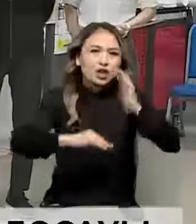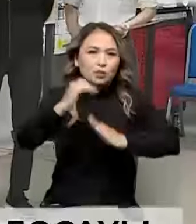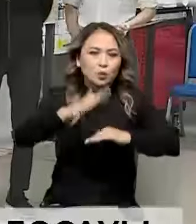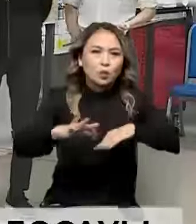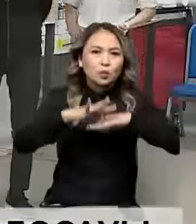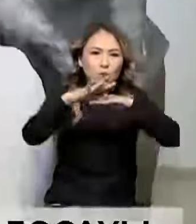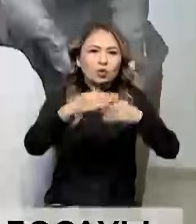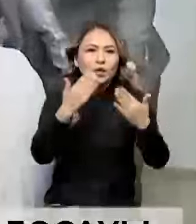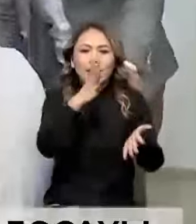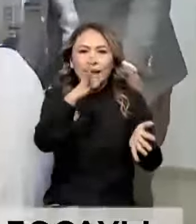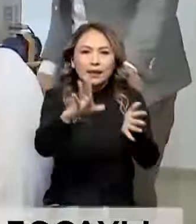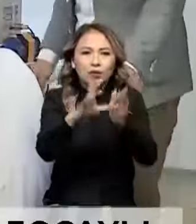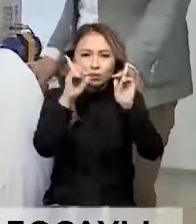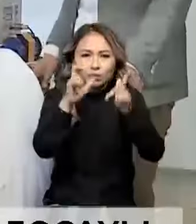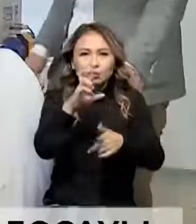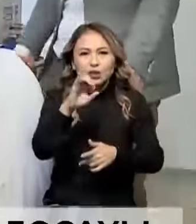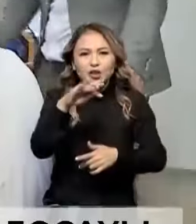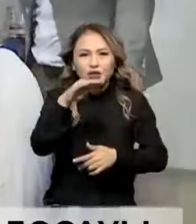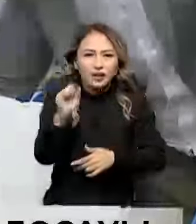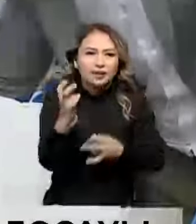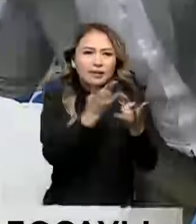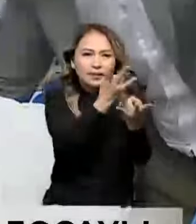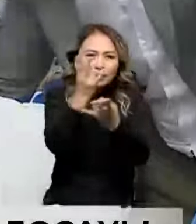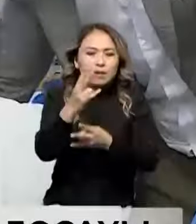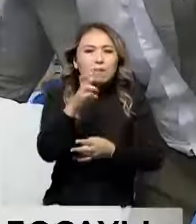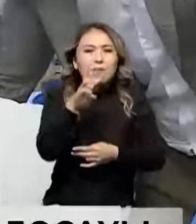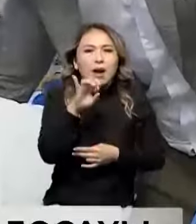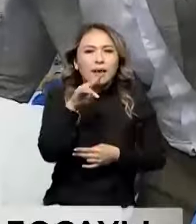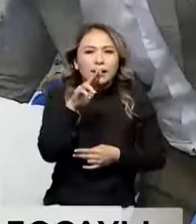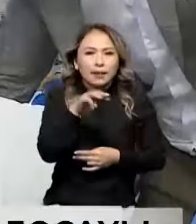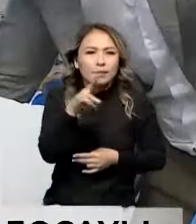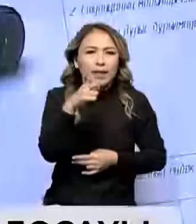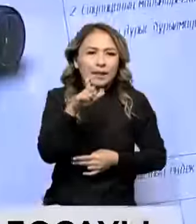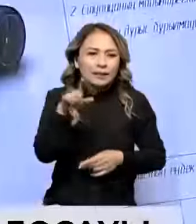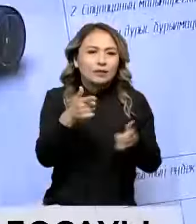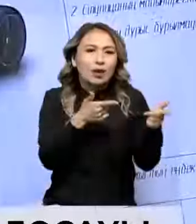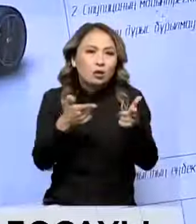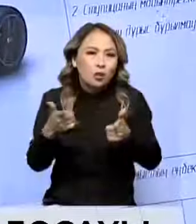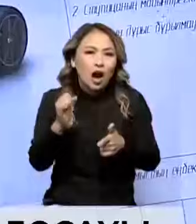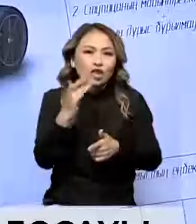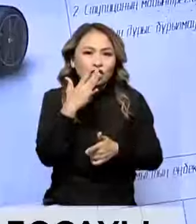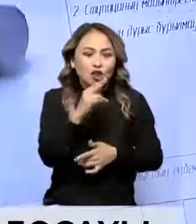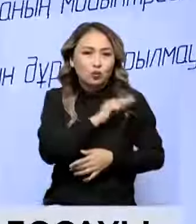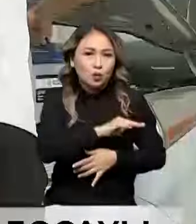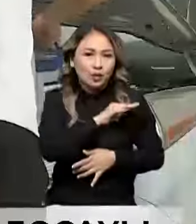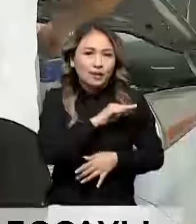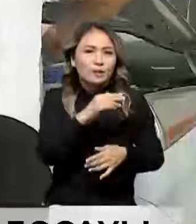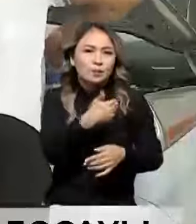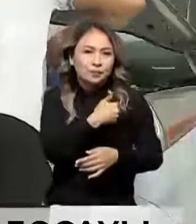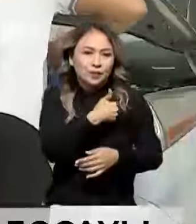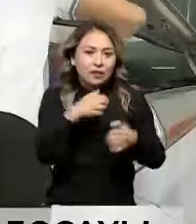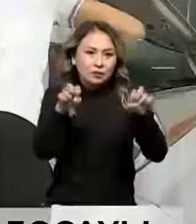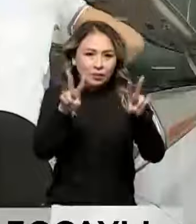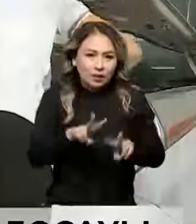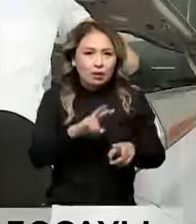өндірістік тәжірибеден өткізу үшін электронды еңбек биржасында тиісті маркетплейс әзірленіп жатыр. Ал шетелдерде жұмыс істеуге